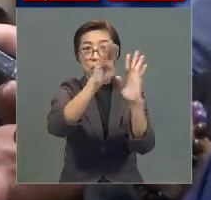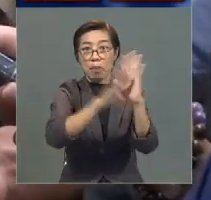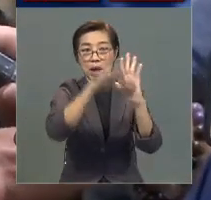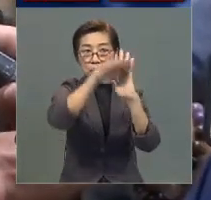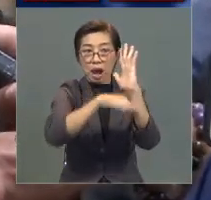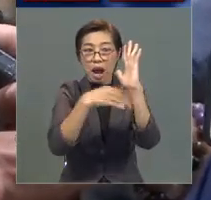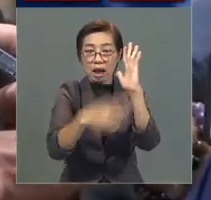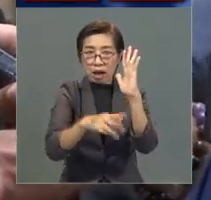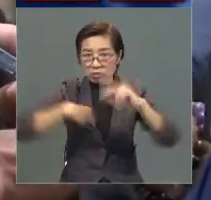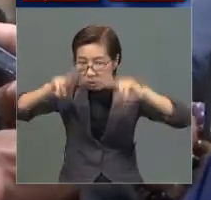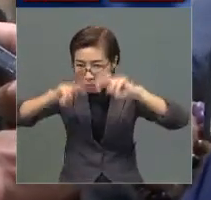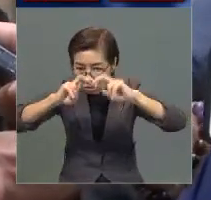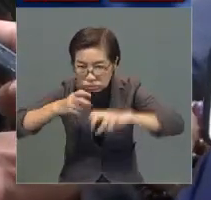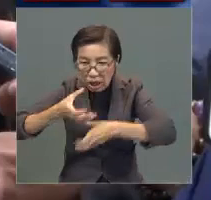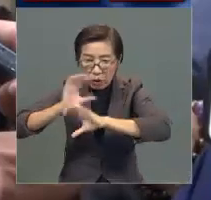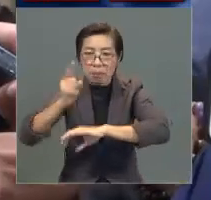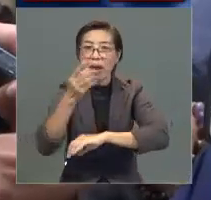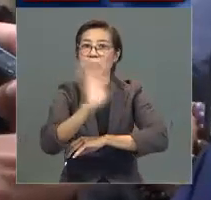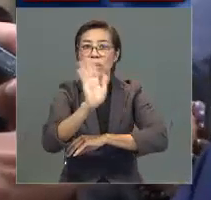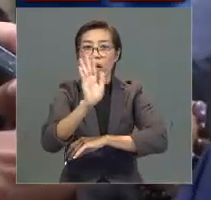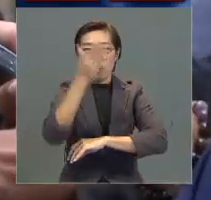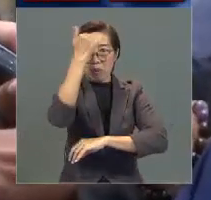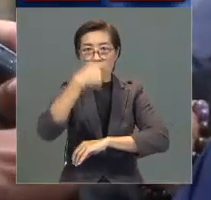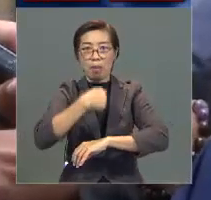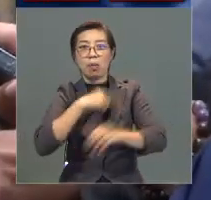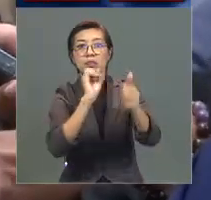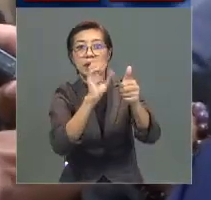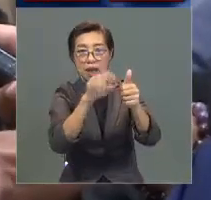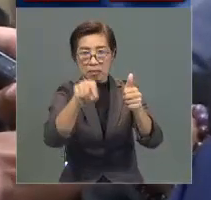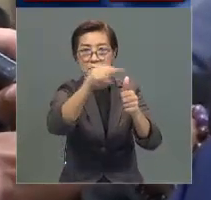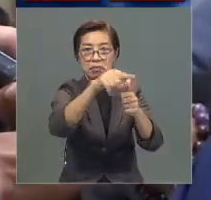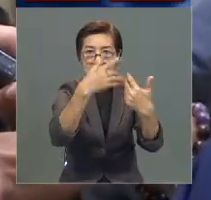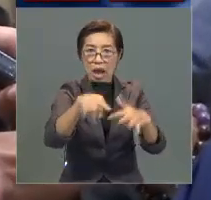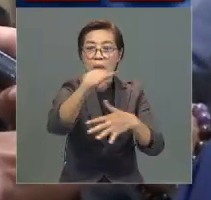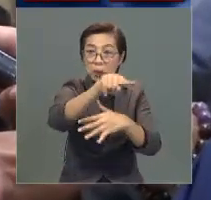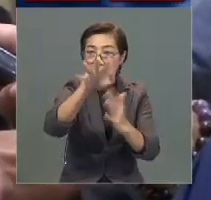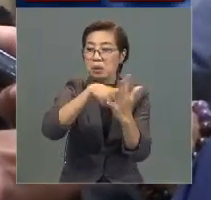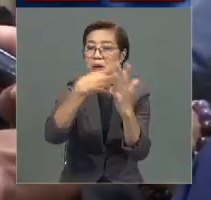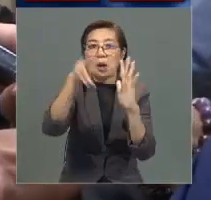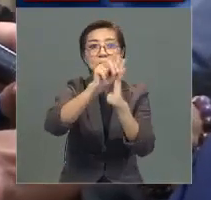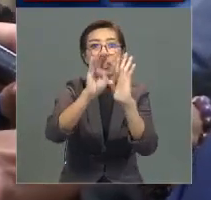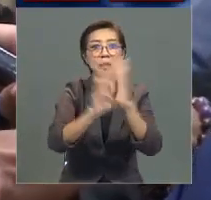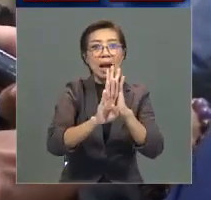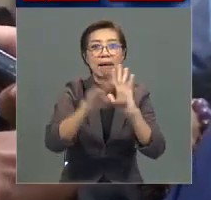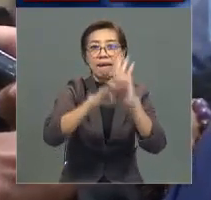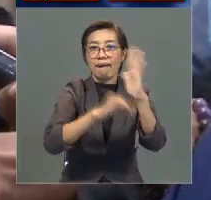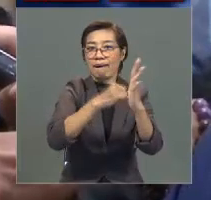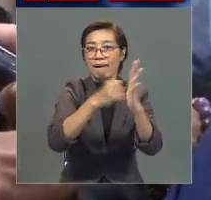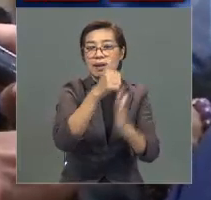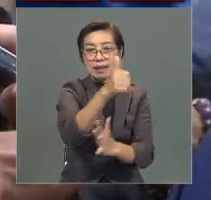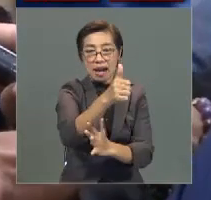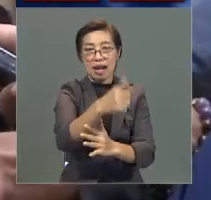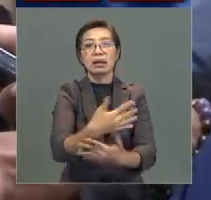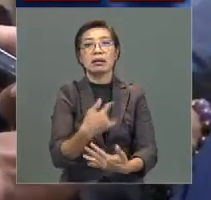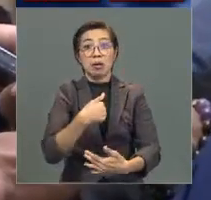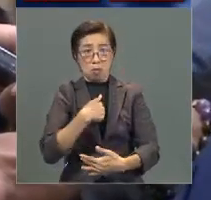งศึกษานะครับก็จากความคิดเห็นของผมหลายเรื่องซะด้วยซ้ำนะครับแล้วผมเองผมก็ได้ช่วย